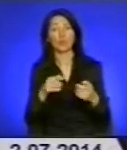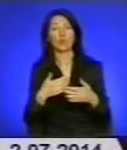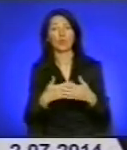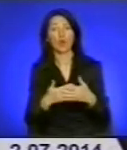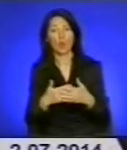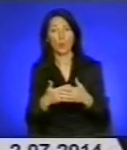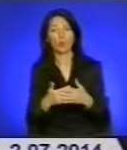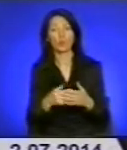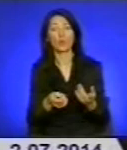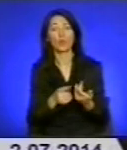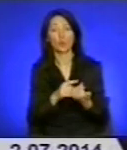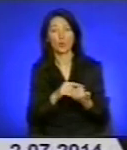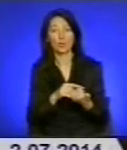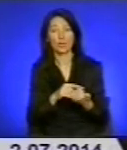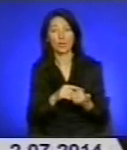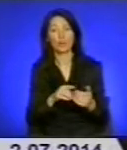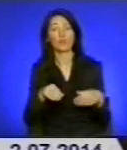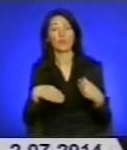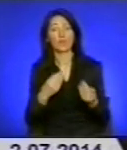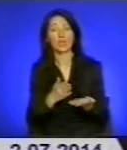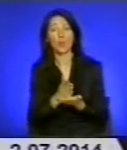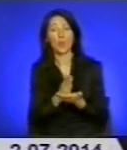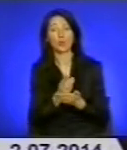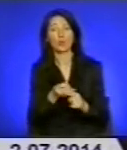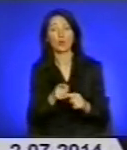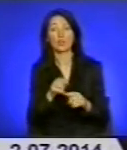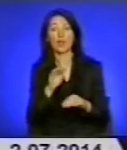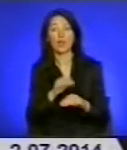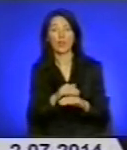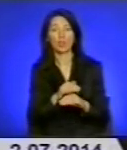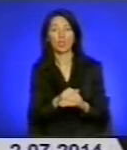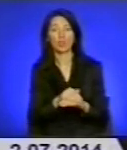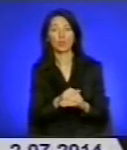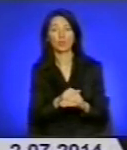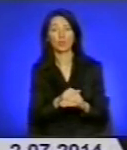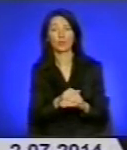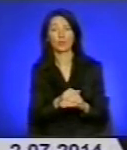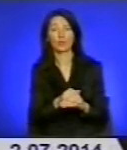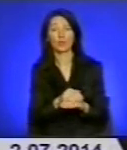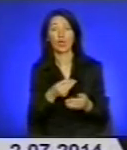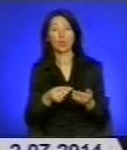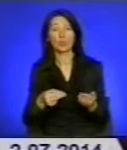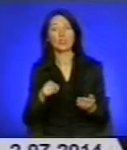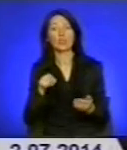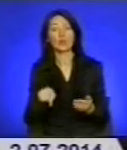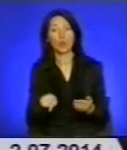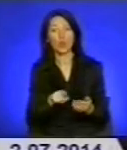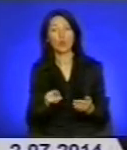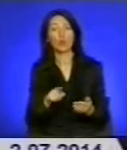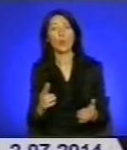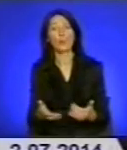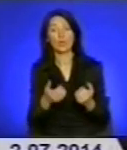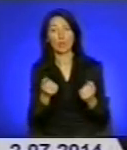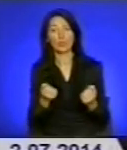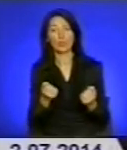в тому числі в наданні послуг це фактично розписатись в тому щоб підтримувати